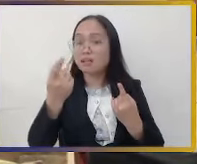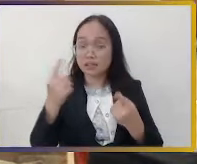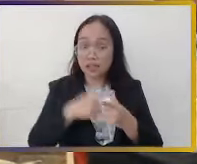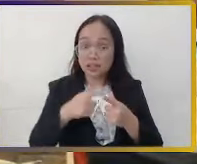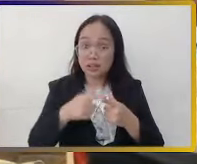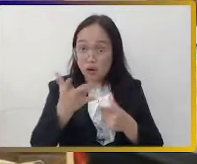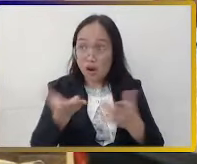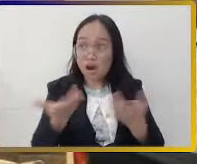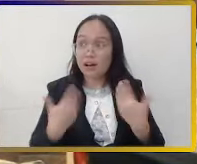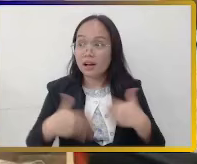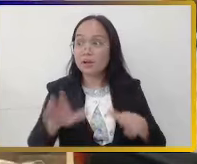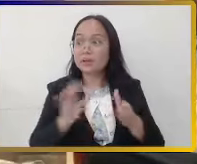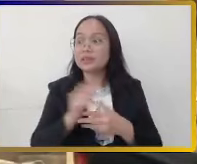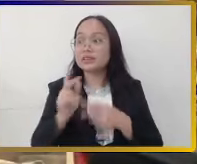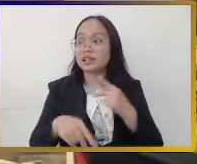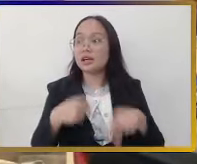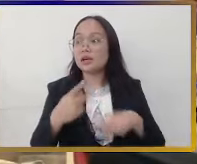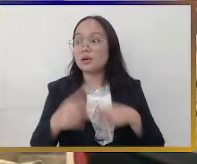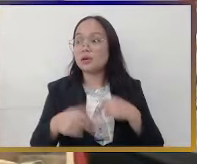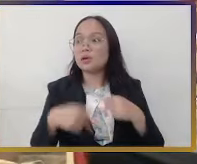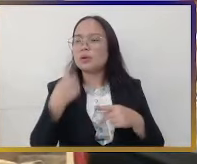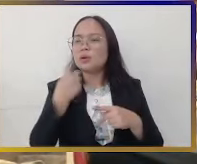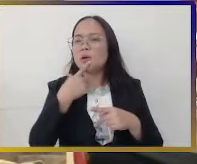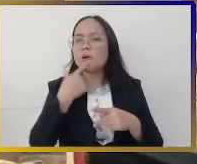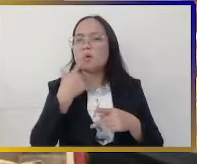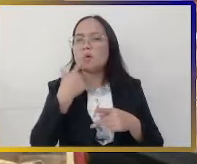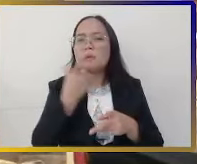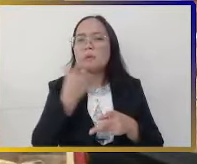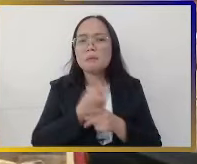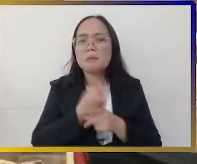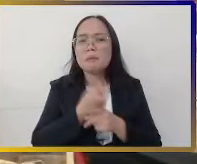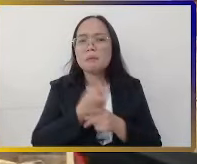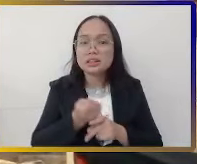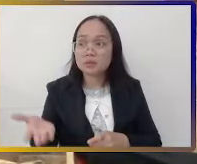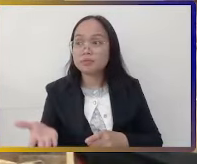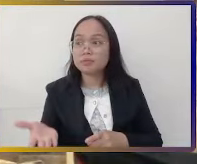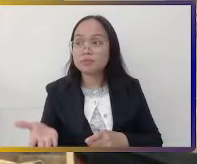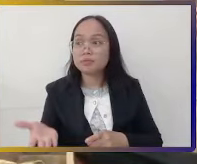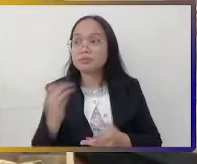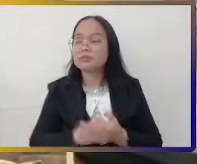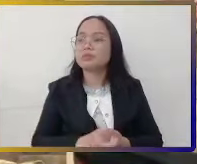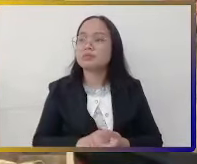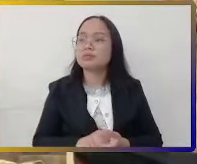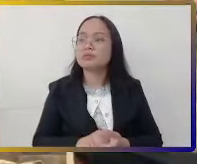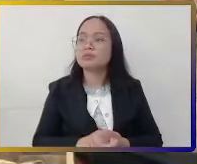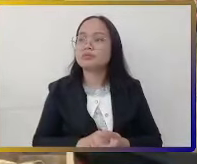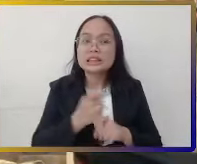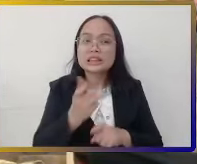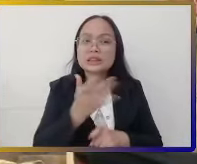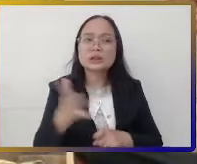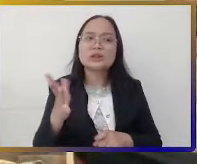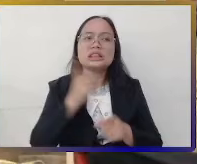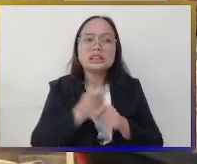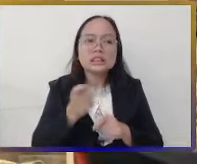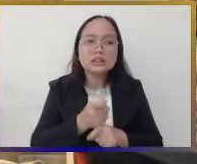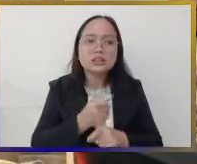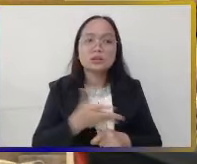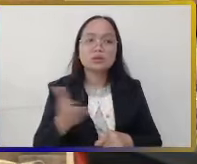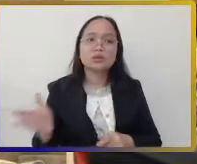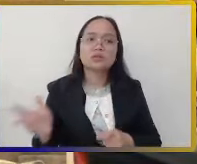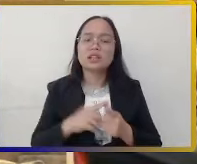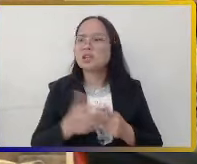Pahihintulutan nyo ba yung mga tao na mag-mock sa inyo, na lukuhin kayo, i-criticize kayo, at